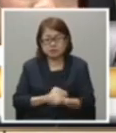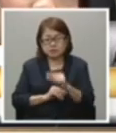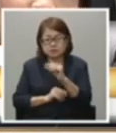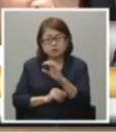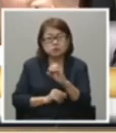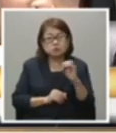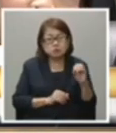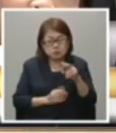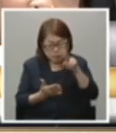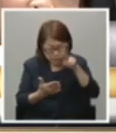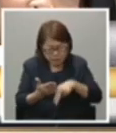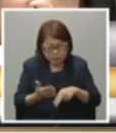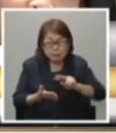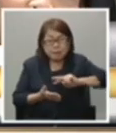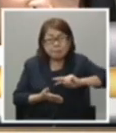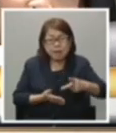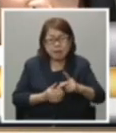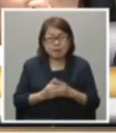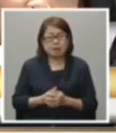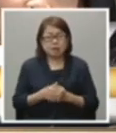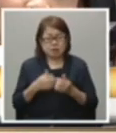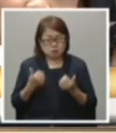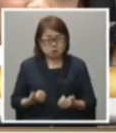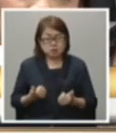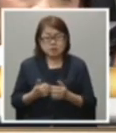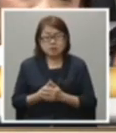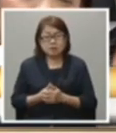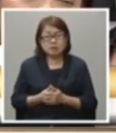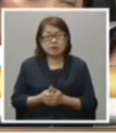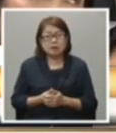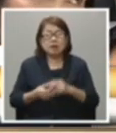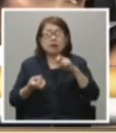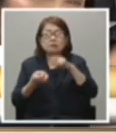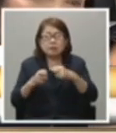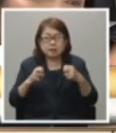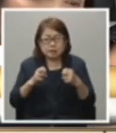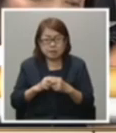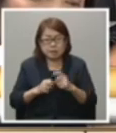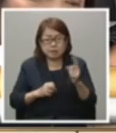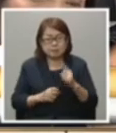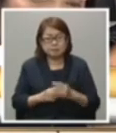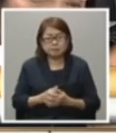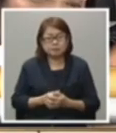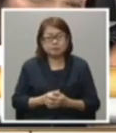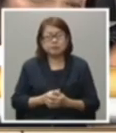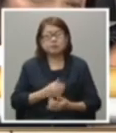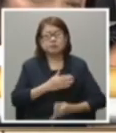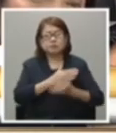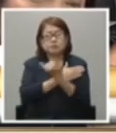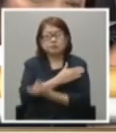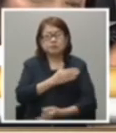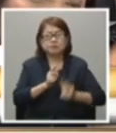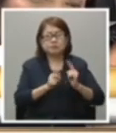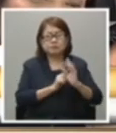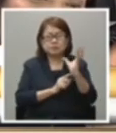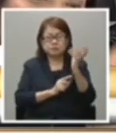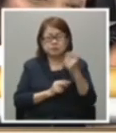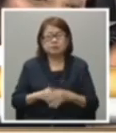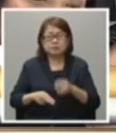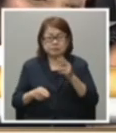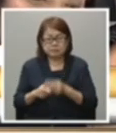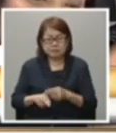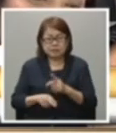ามที่เป็นสงครามที่ทุกประเทศเขาใช้กันคือ Data War ค่